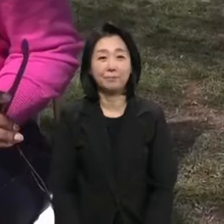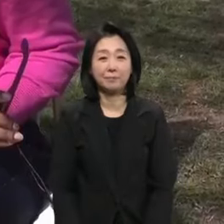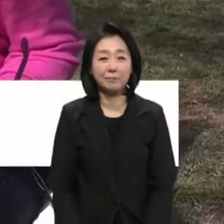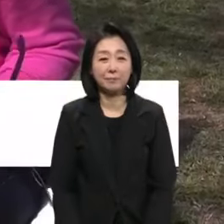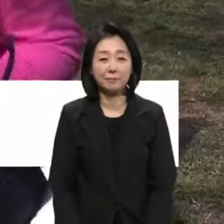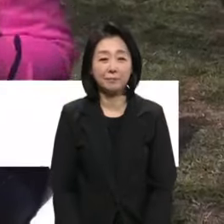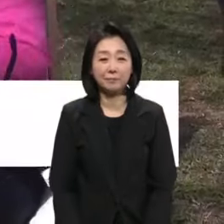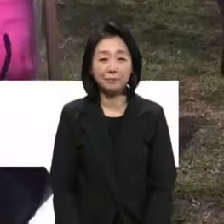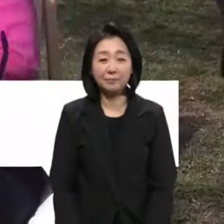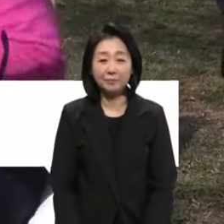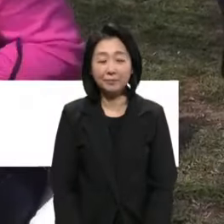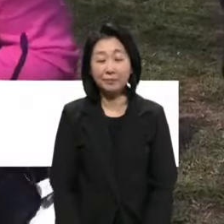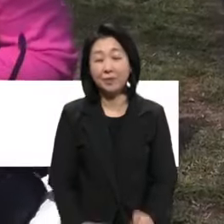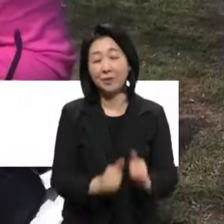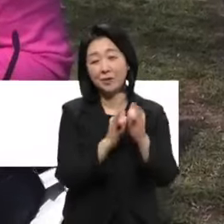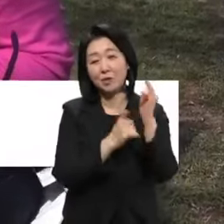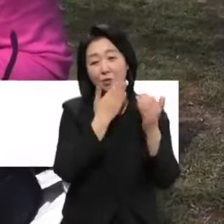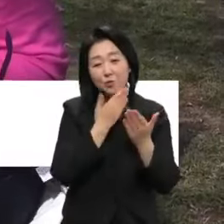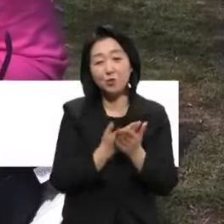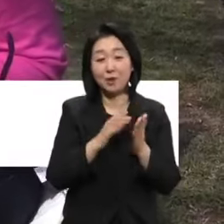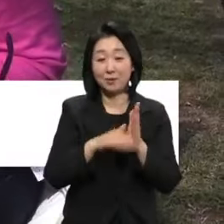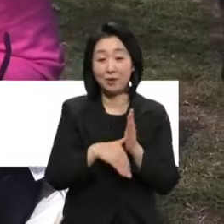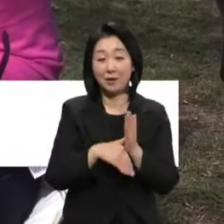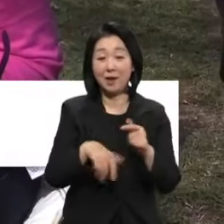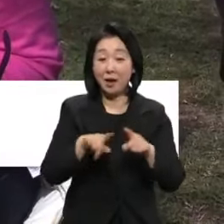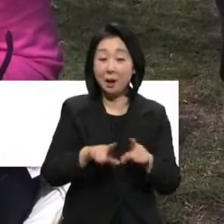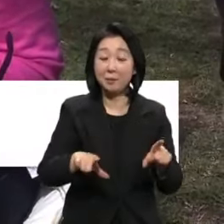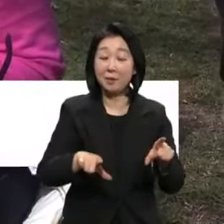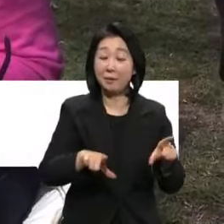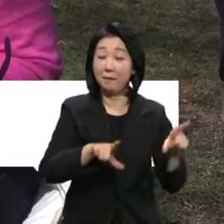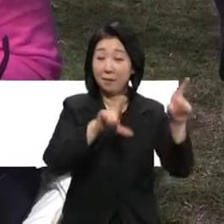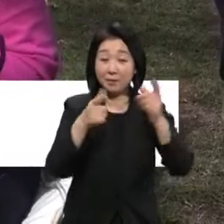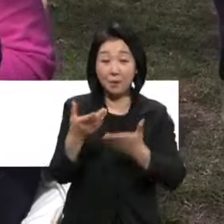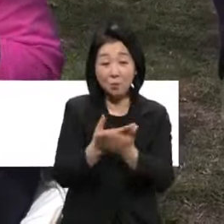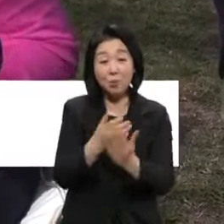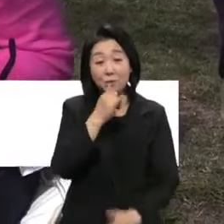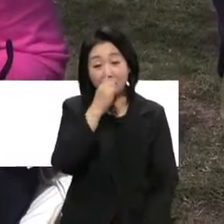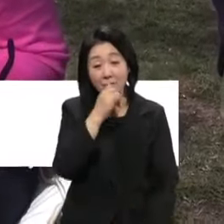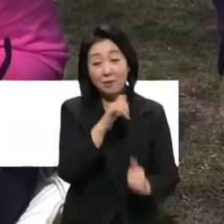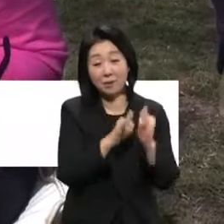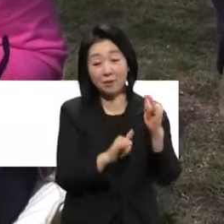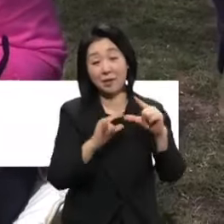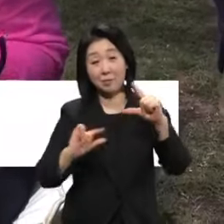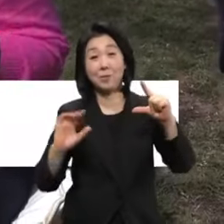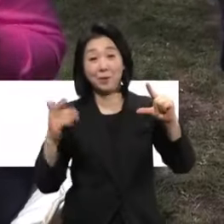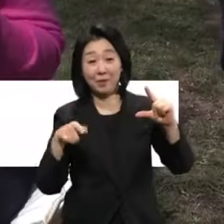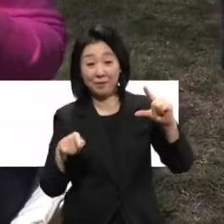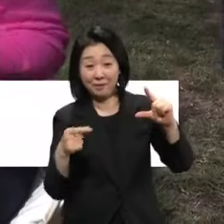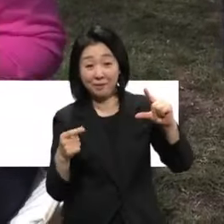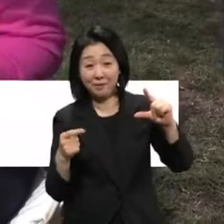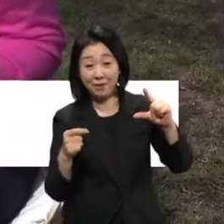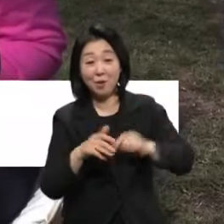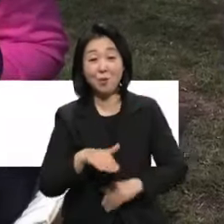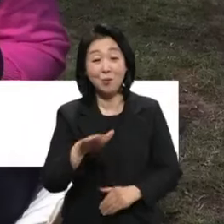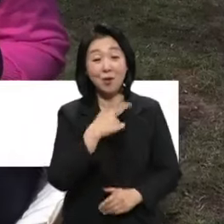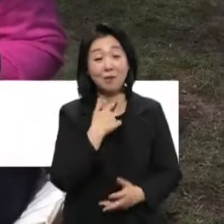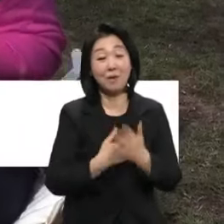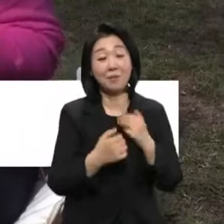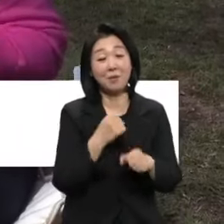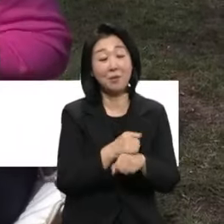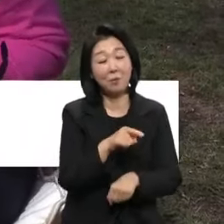just historic for us. Yeah, just to be a part of the history. And sharing our light together to say that you know,